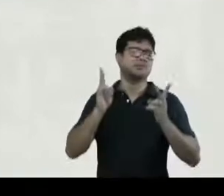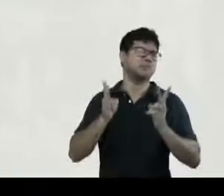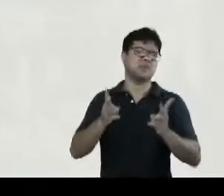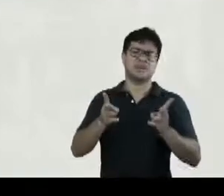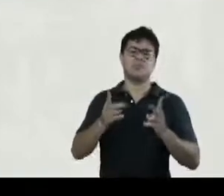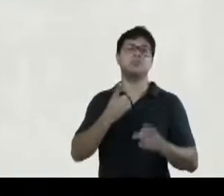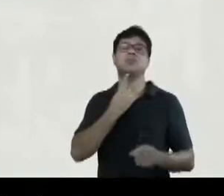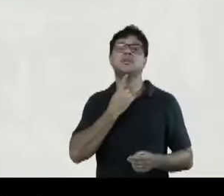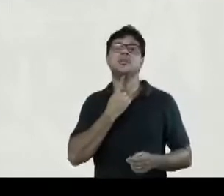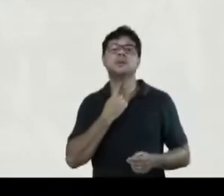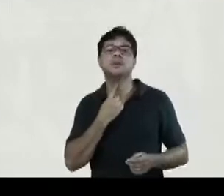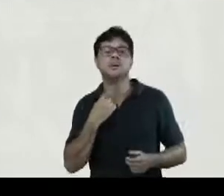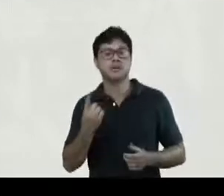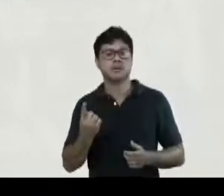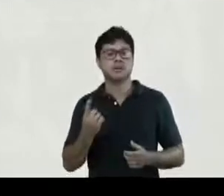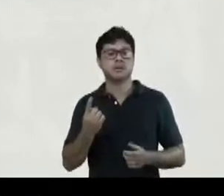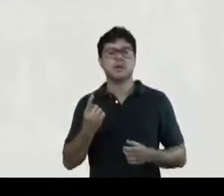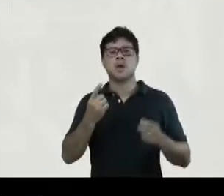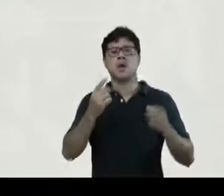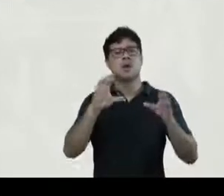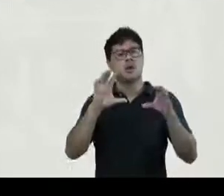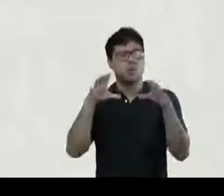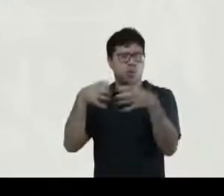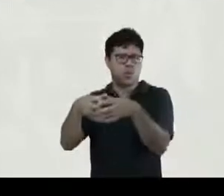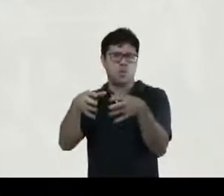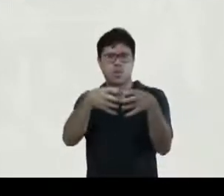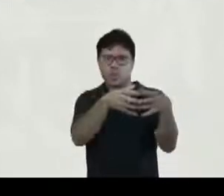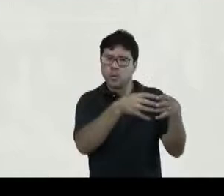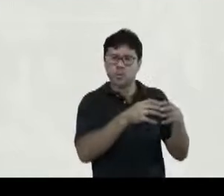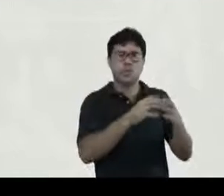neuen Ansätze der nationalen